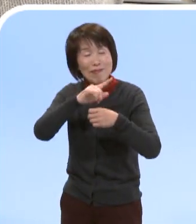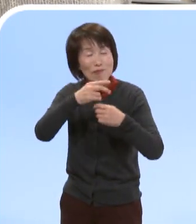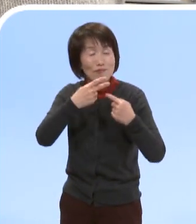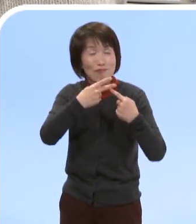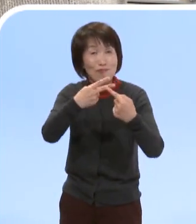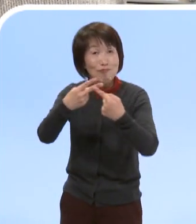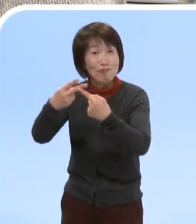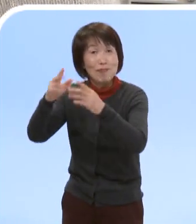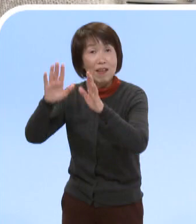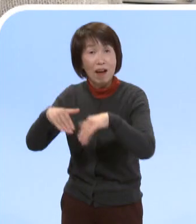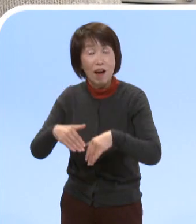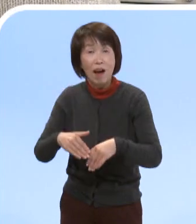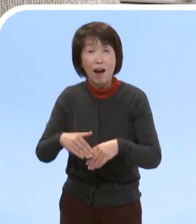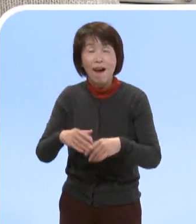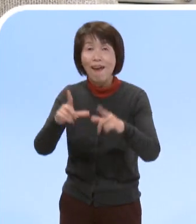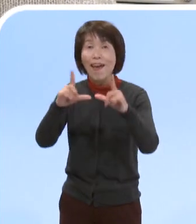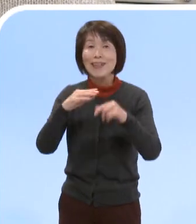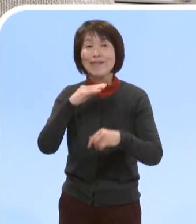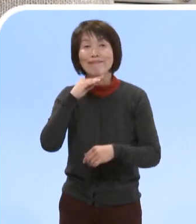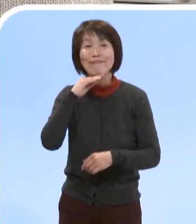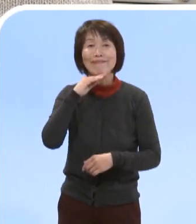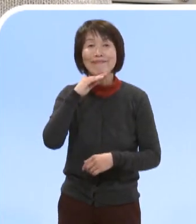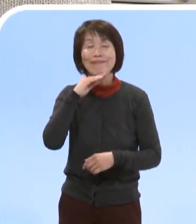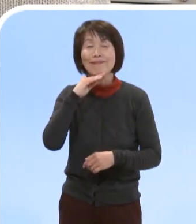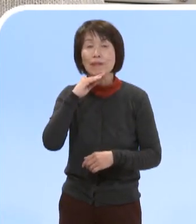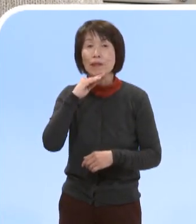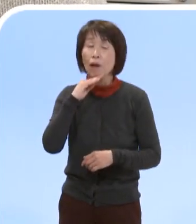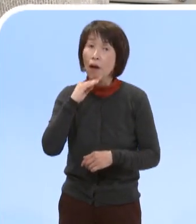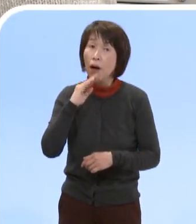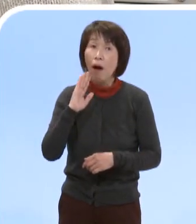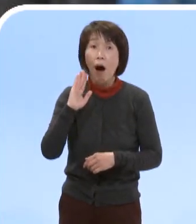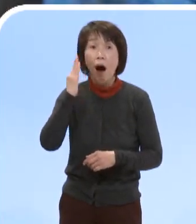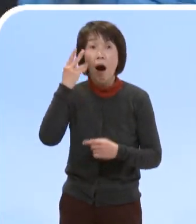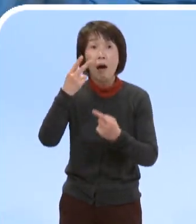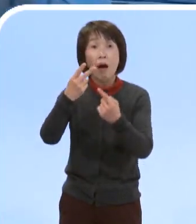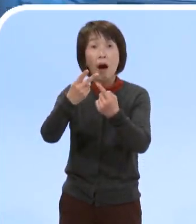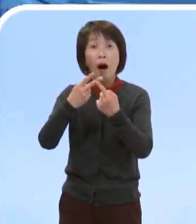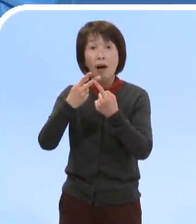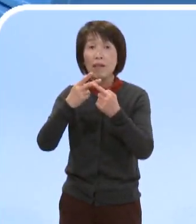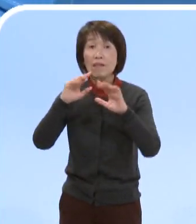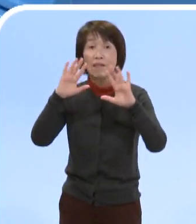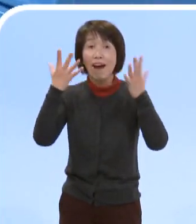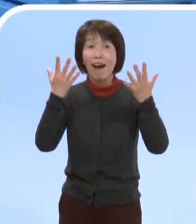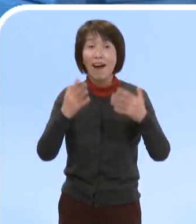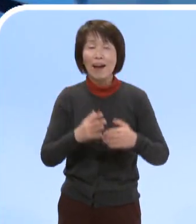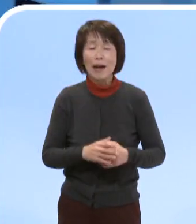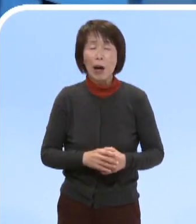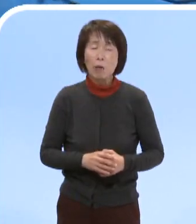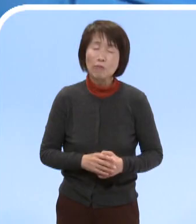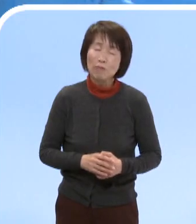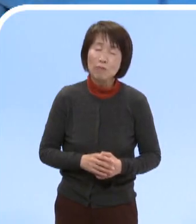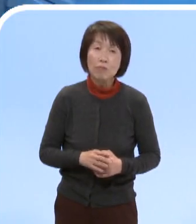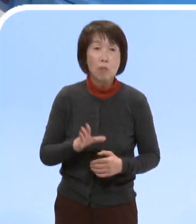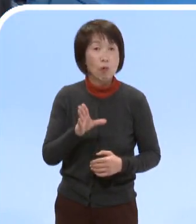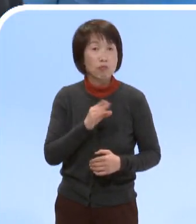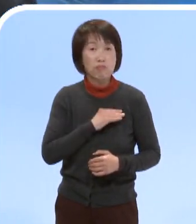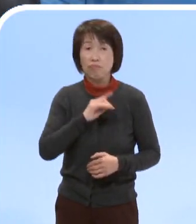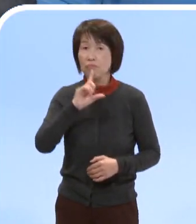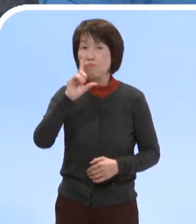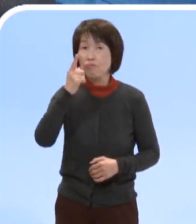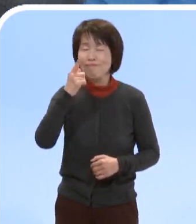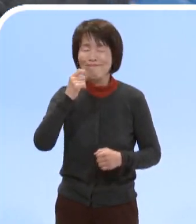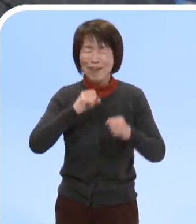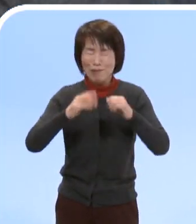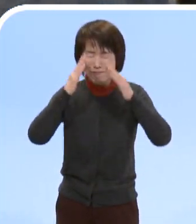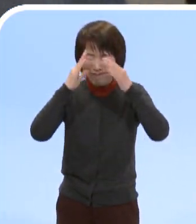全部含めて送って、うん、で待てど暮らせど返事なくて、うん、 しかしそうした地道な活動を続け